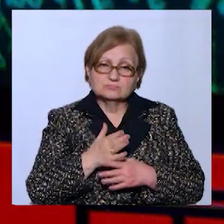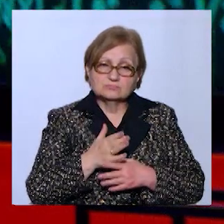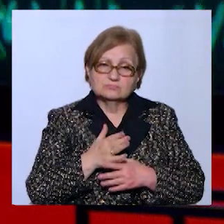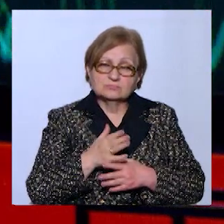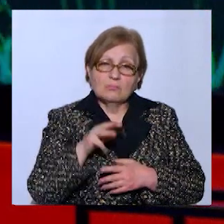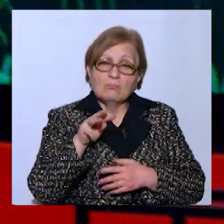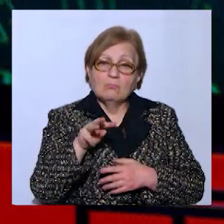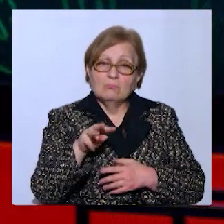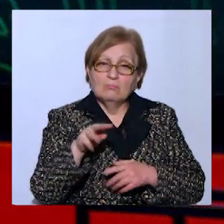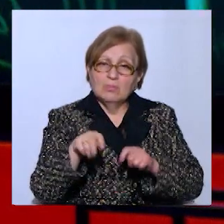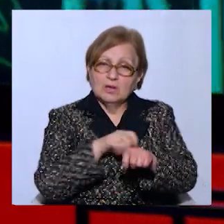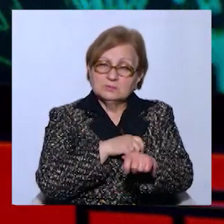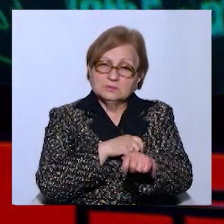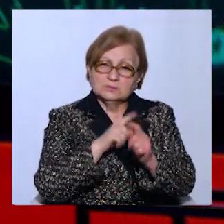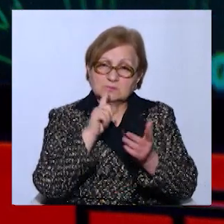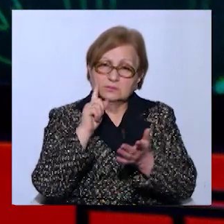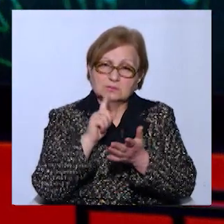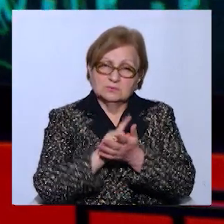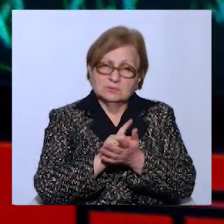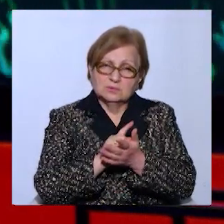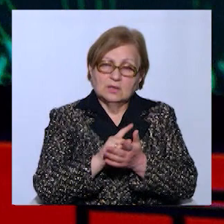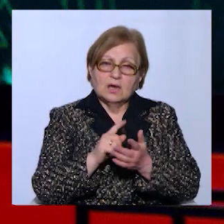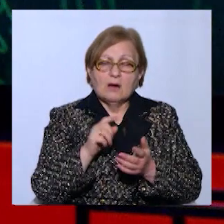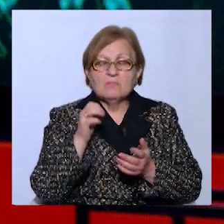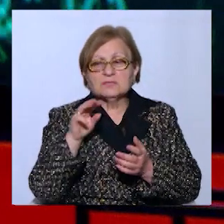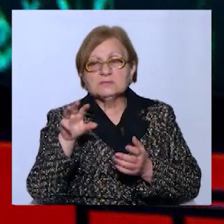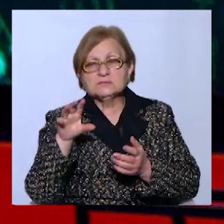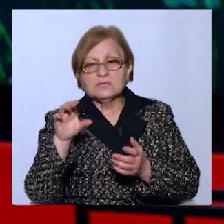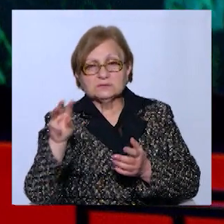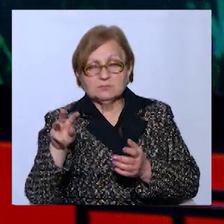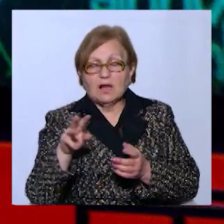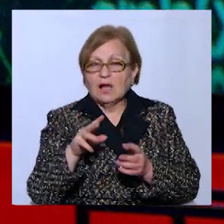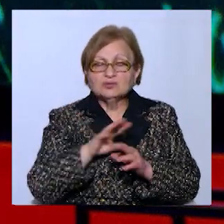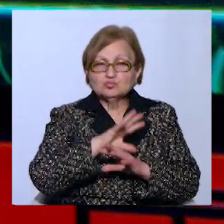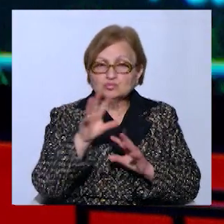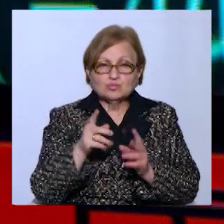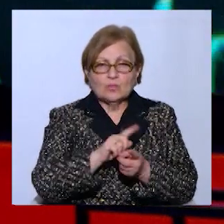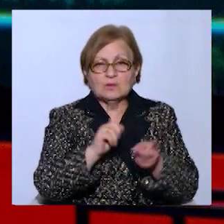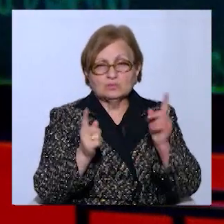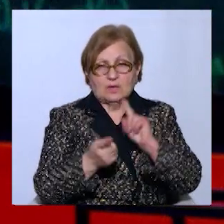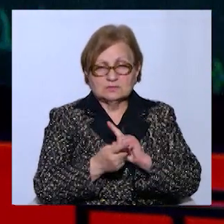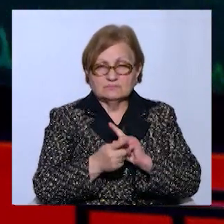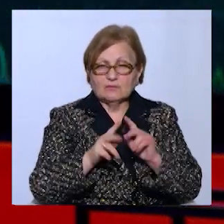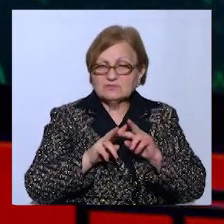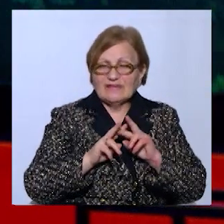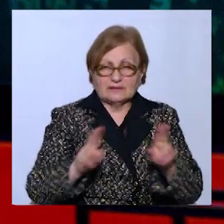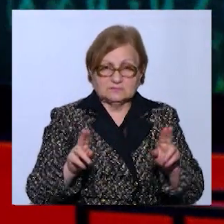მონაცემი მეტრობით ან დეციმეტრებით აუცილებლად ყველა უნდა გადავიყოროთ ერთ და იგივე ერთეულებში ესე იგი ან სანტიმეტრებში ან მეტრებში ან